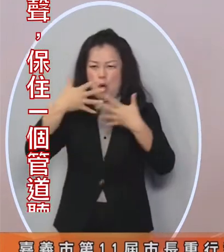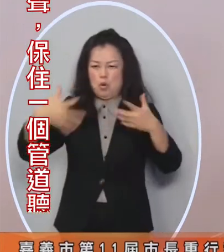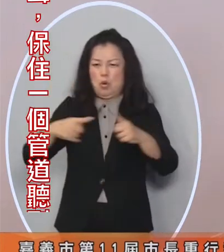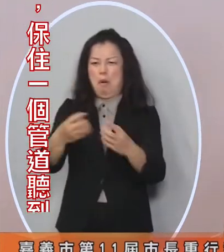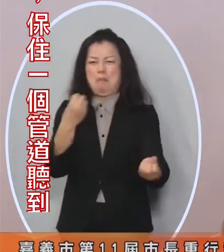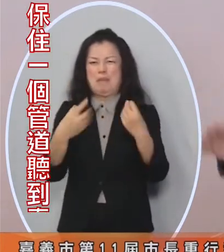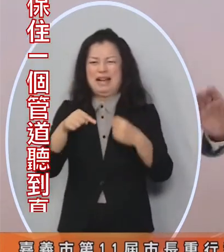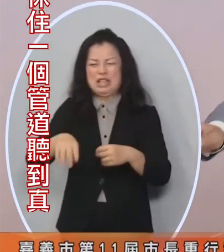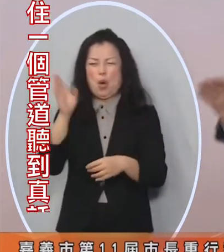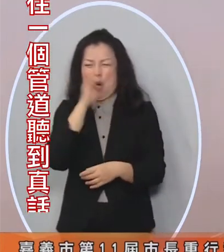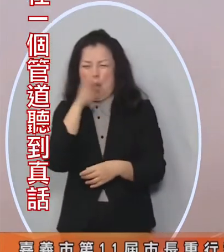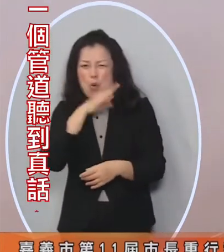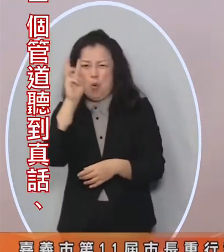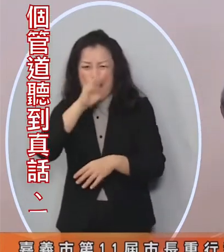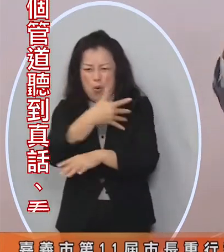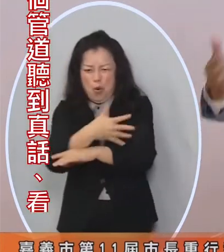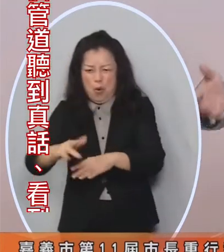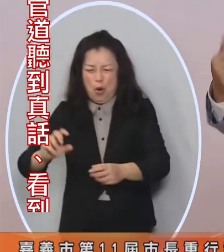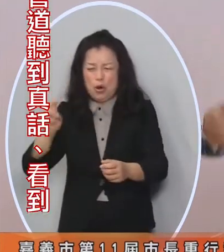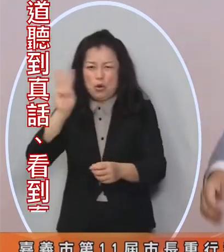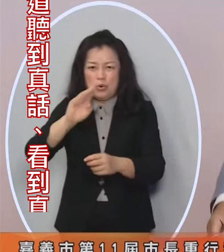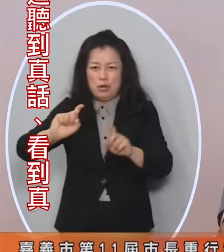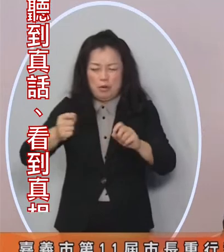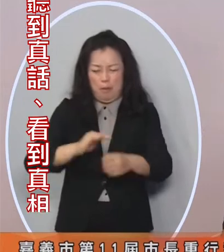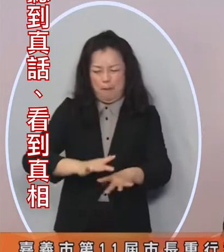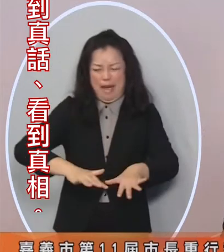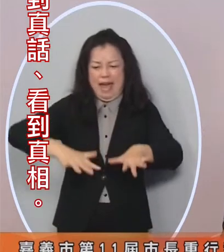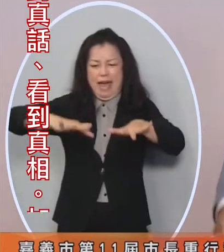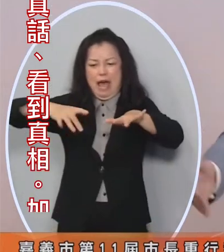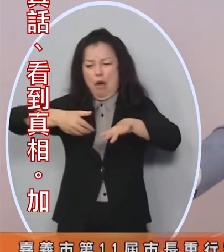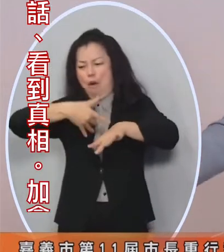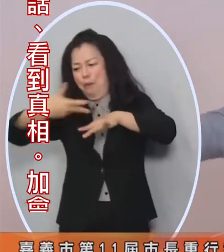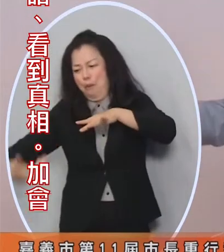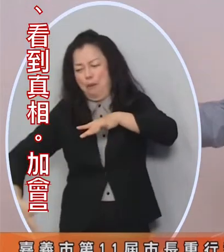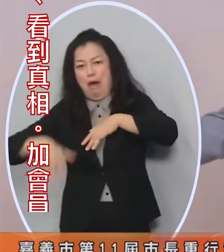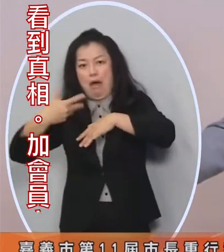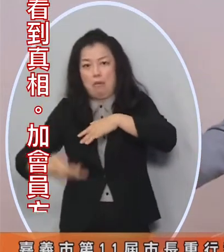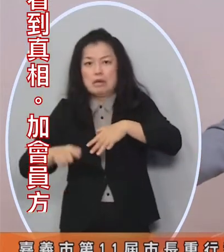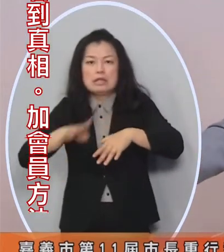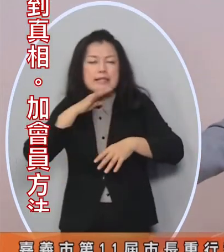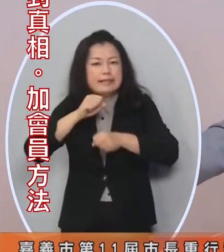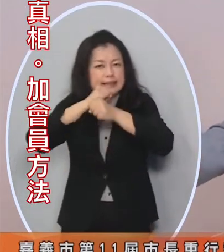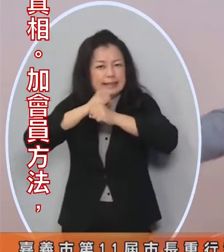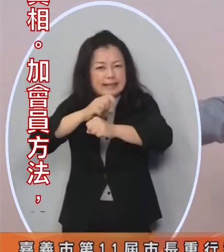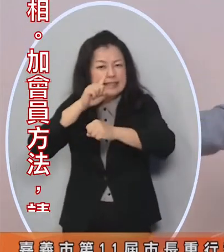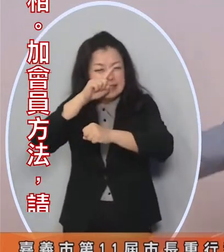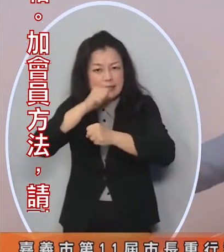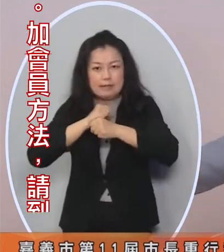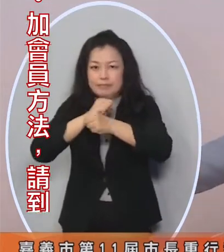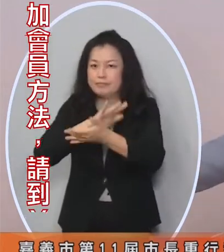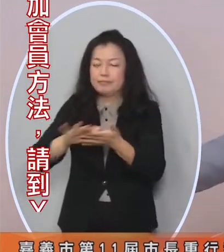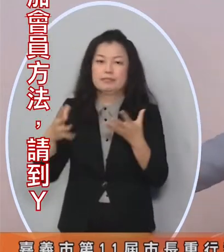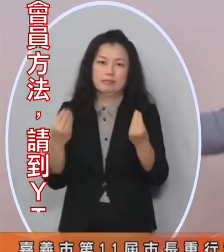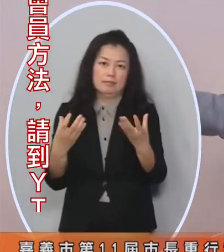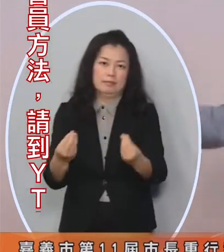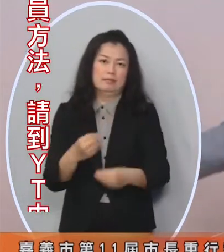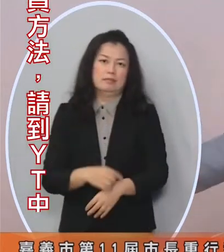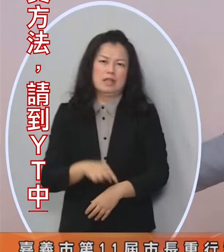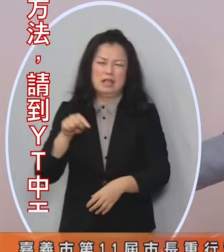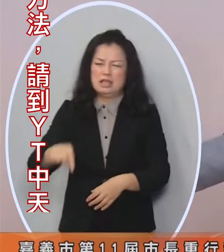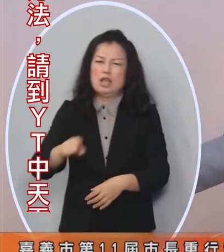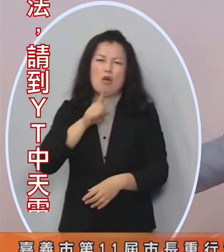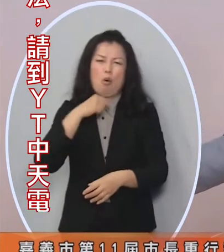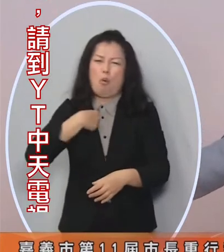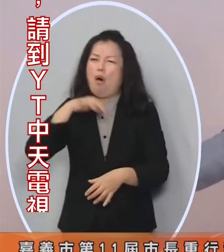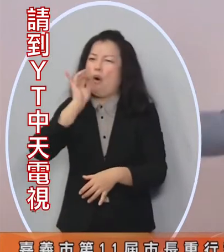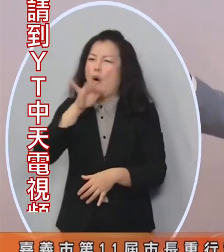沟沟溢出来，啊，超最高沟溢出来，就是你清污没有做彻底嘛。那第四个就是你污水下水道的问题，这个也不用我再多讲，我们已经